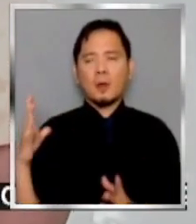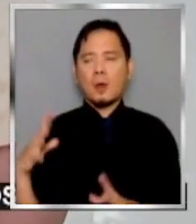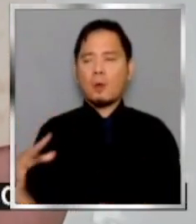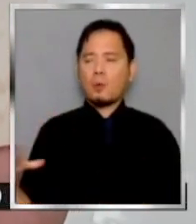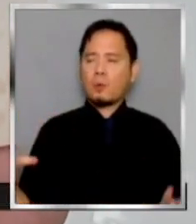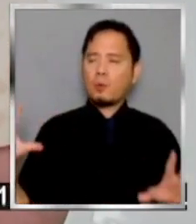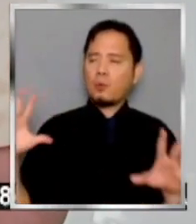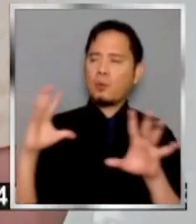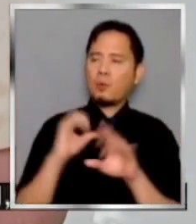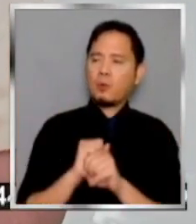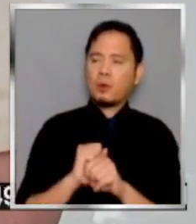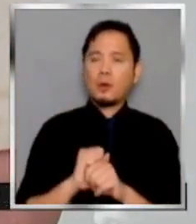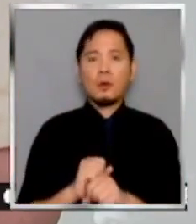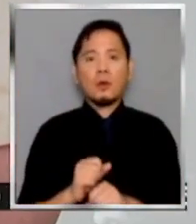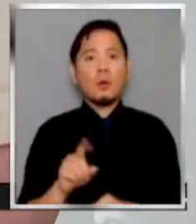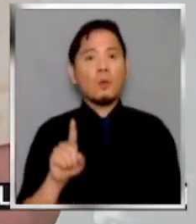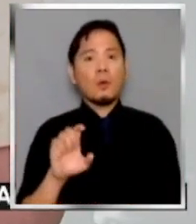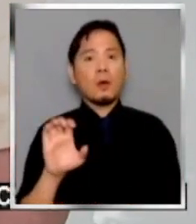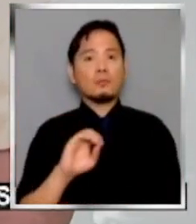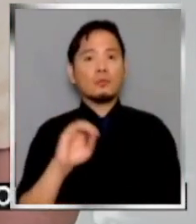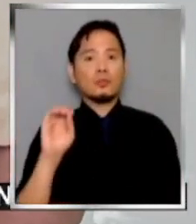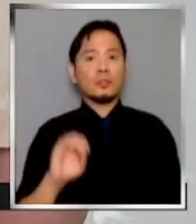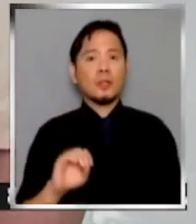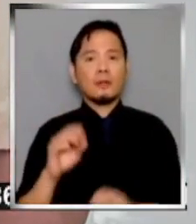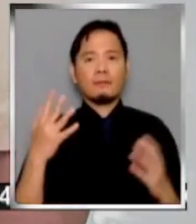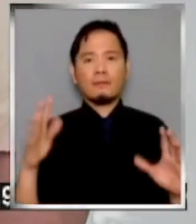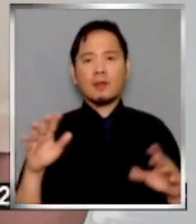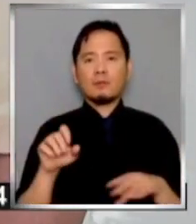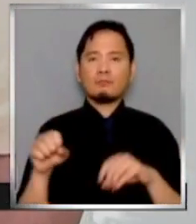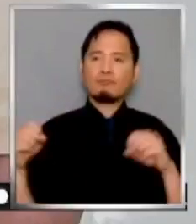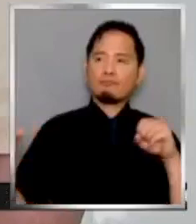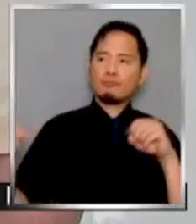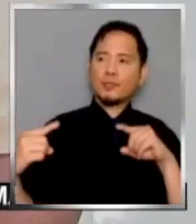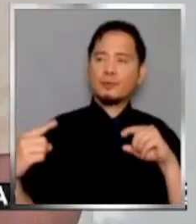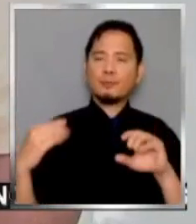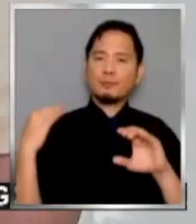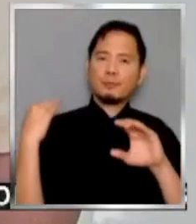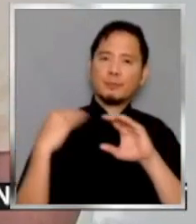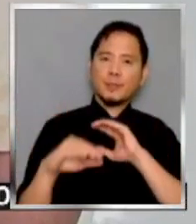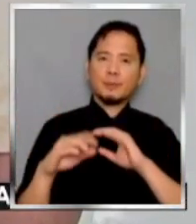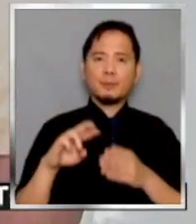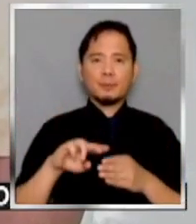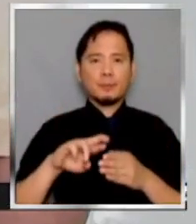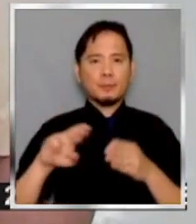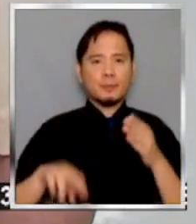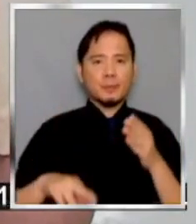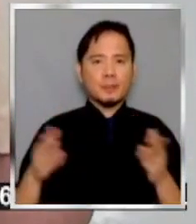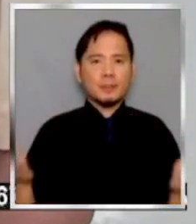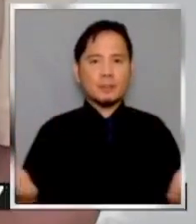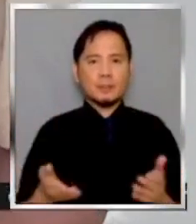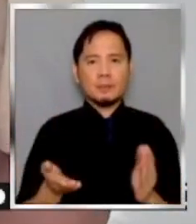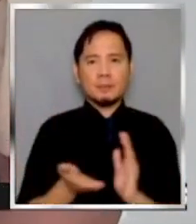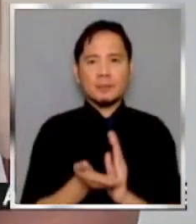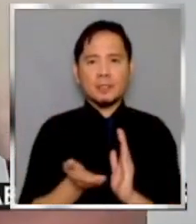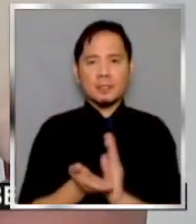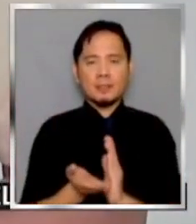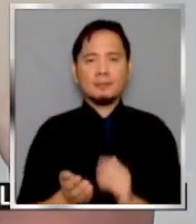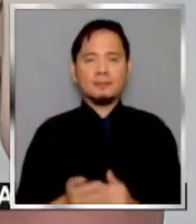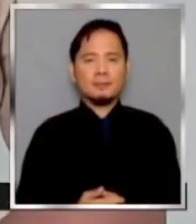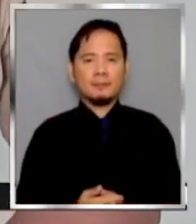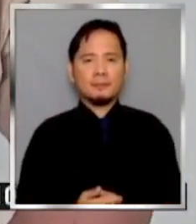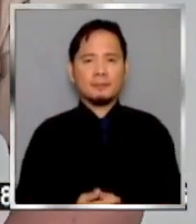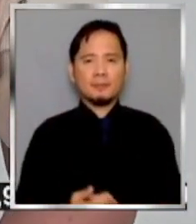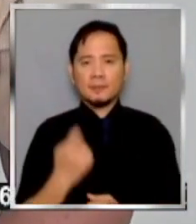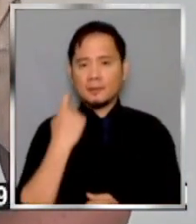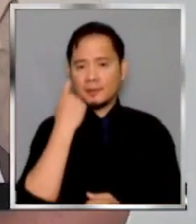na sa 100% ang transmittal ng result dito sa may Pasig City Hall, no? At kanina lamang ay inilabas